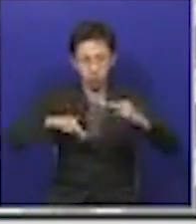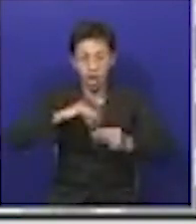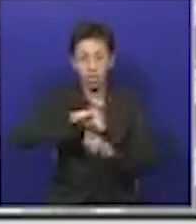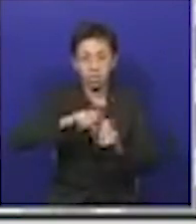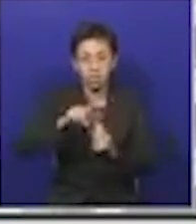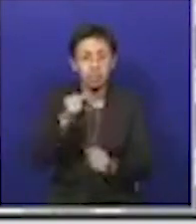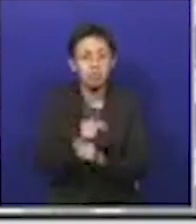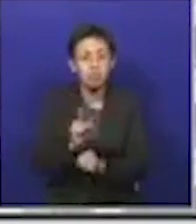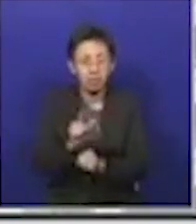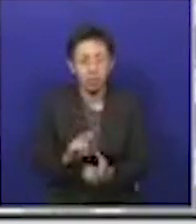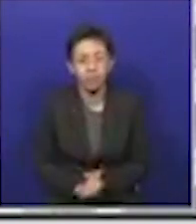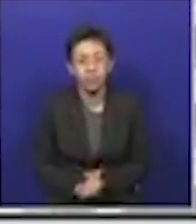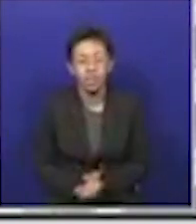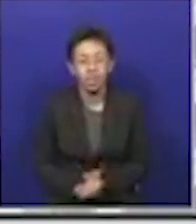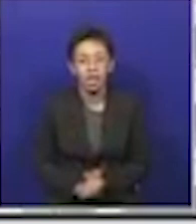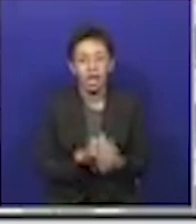ยฮะ